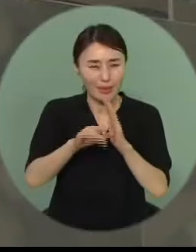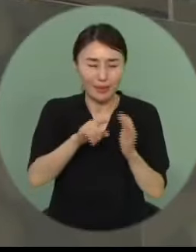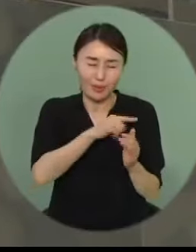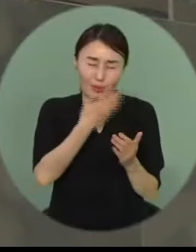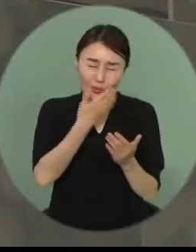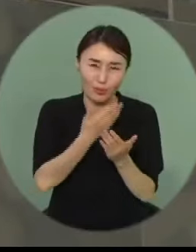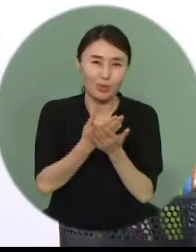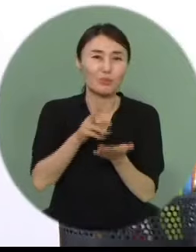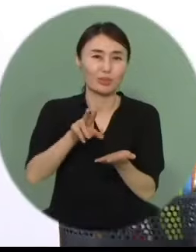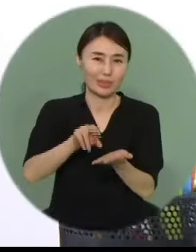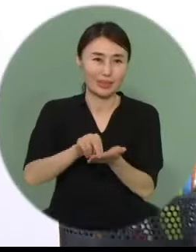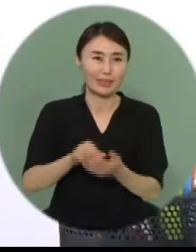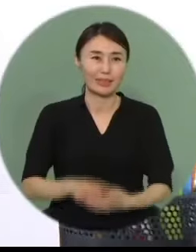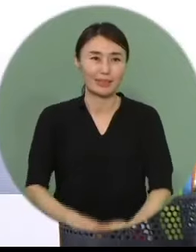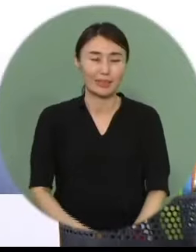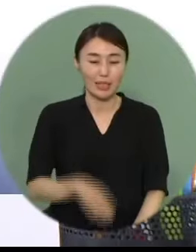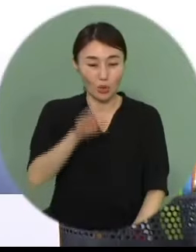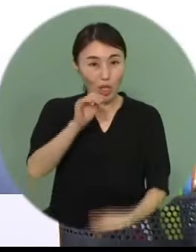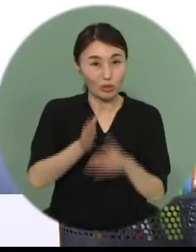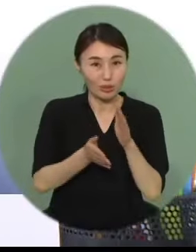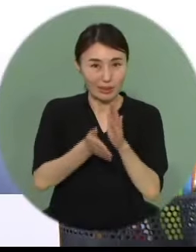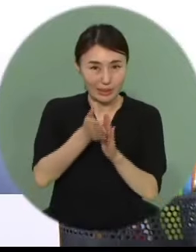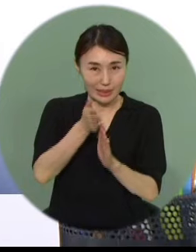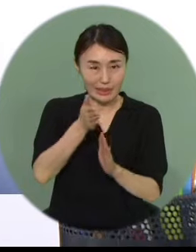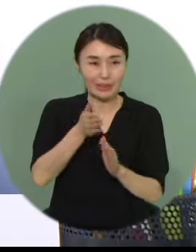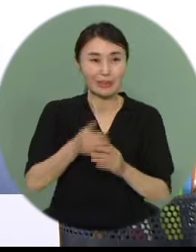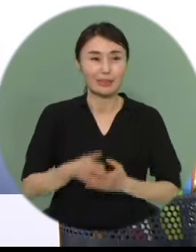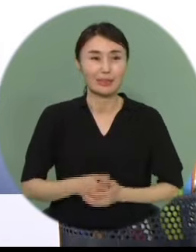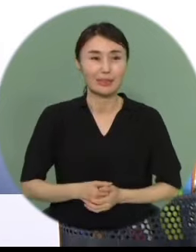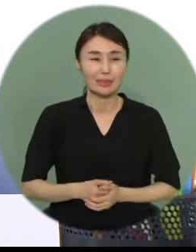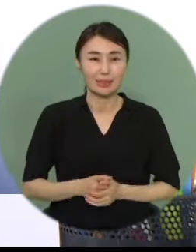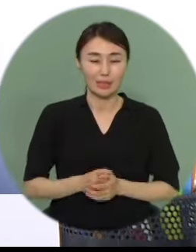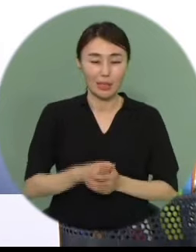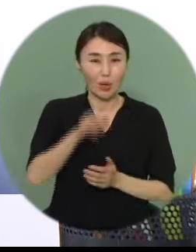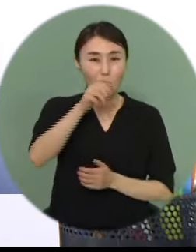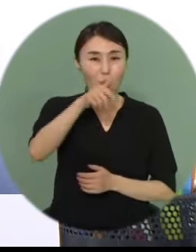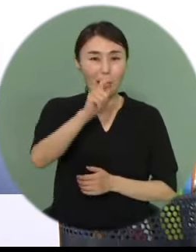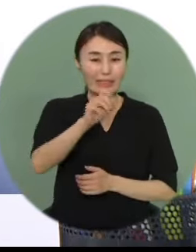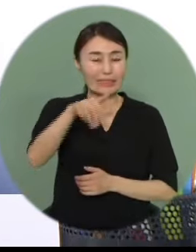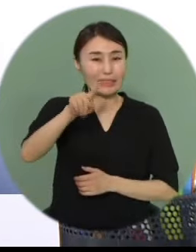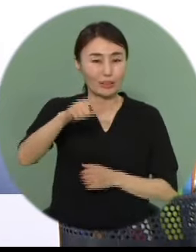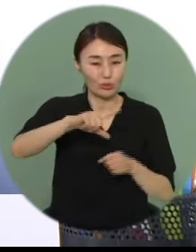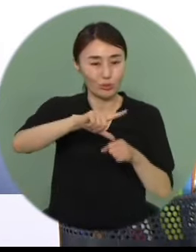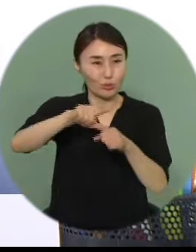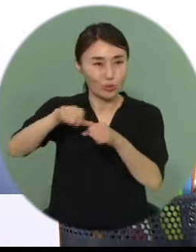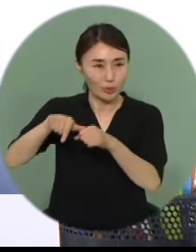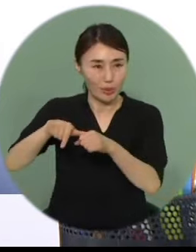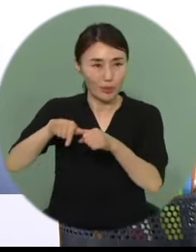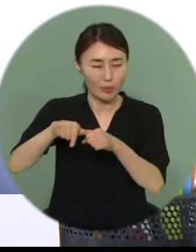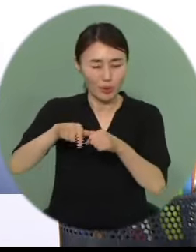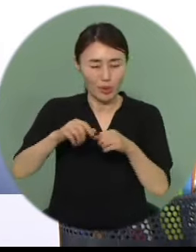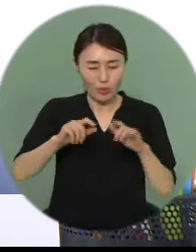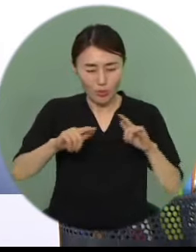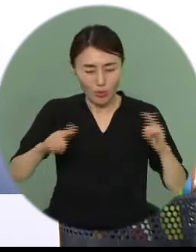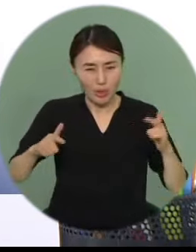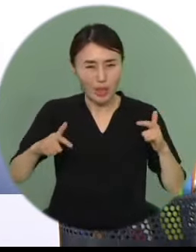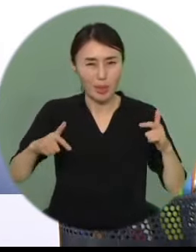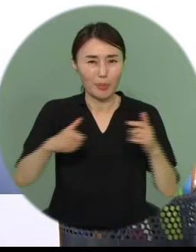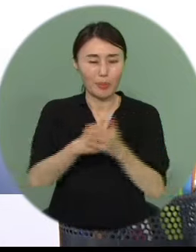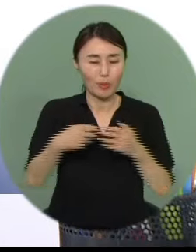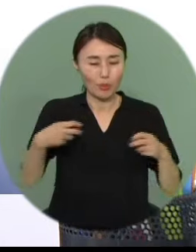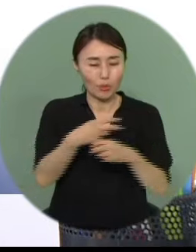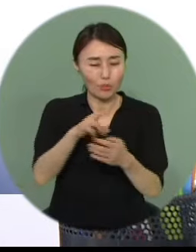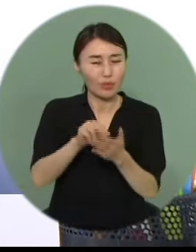것으로 예상됩니다. 우리 시에서는 광천권역 전체를 대상으로 종합적인 교통대책을 고민하고